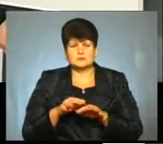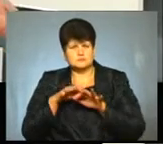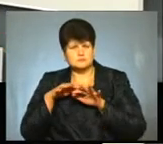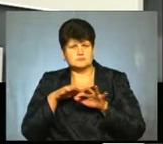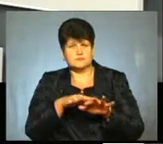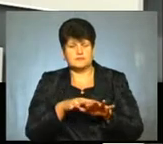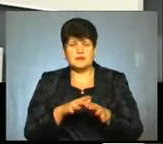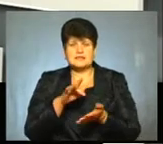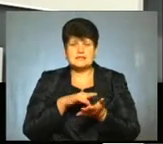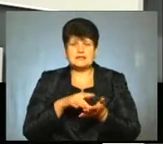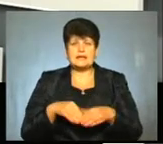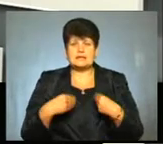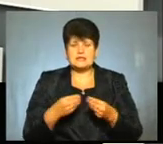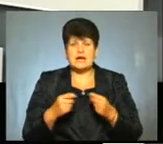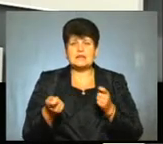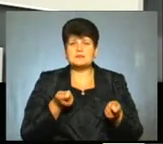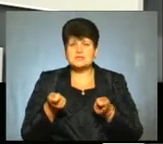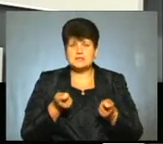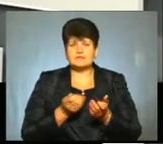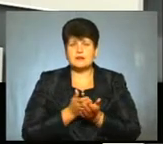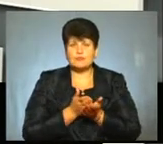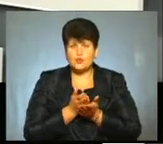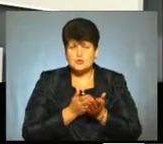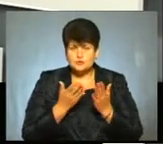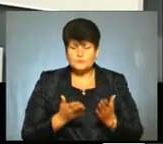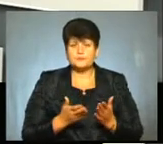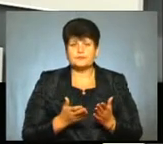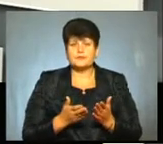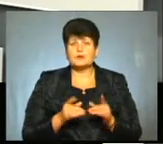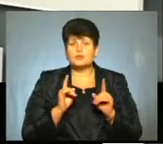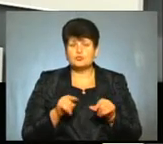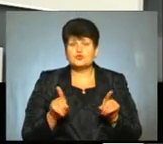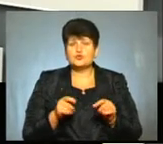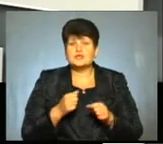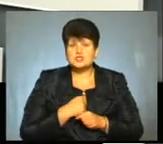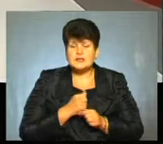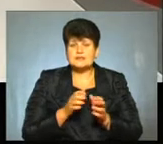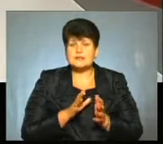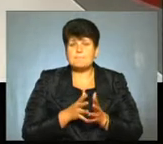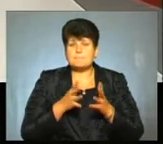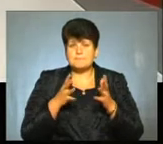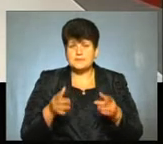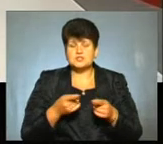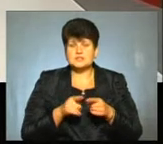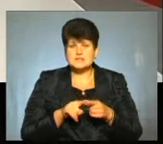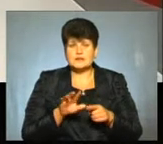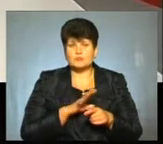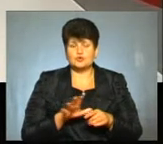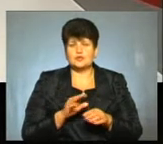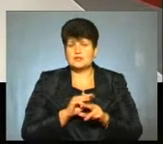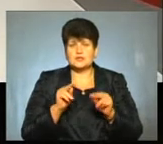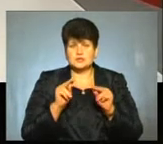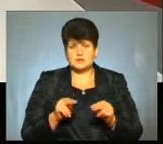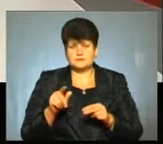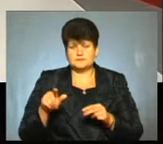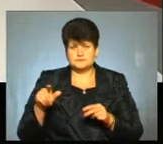надання адміністративних послуг, щоб люди там не могли агітувати і поводитися недобросовісно. Тому що, на жаль, саме більше якраз було цього недобросовісних